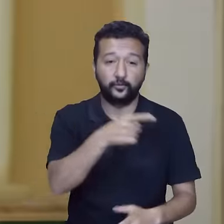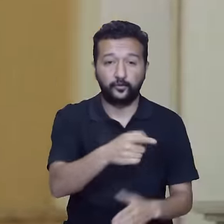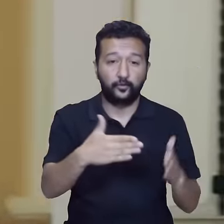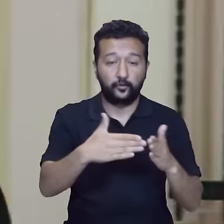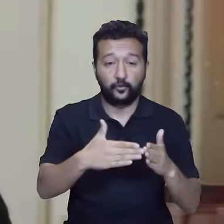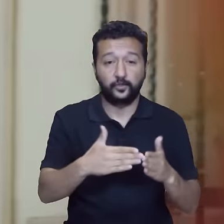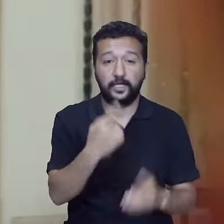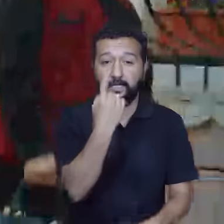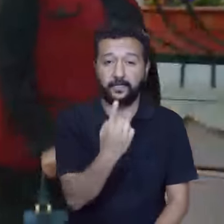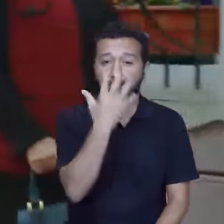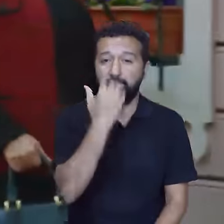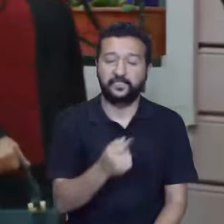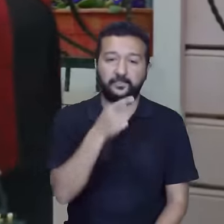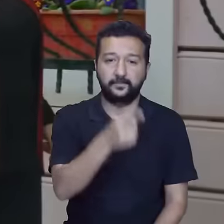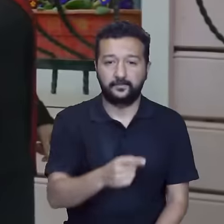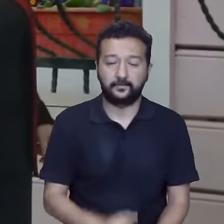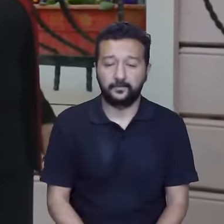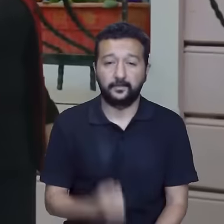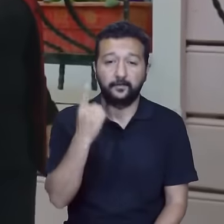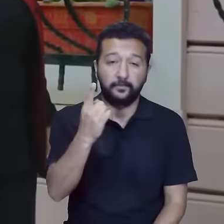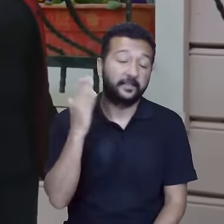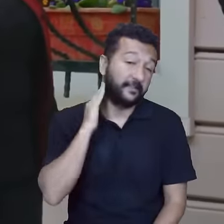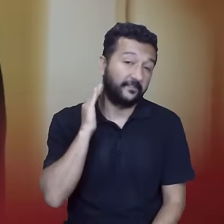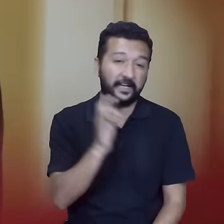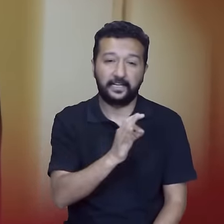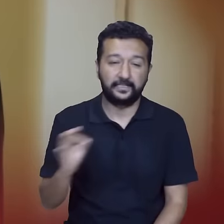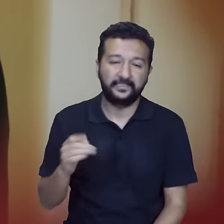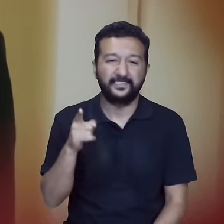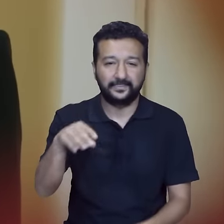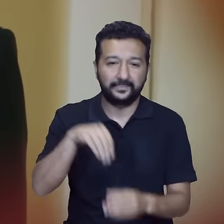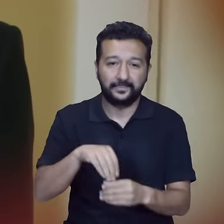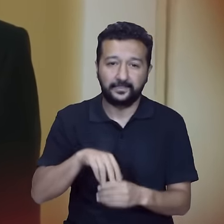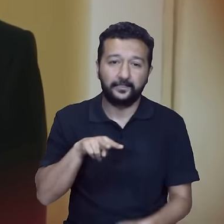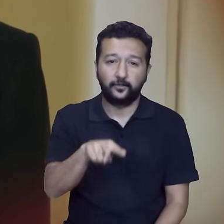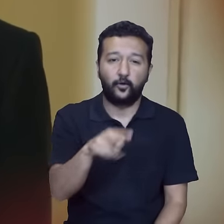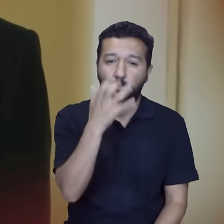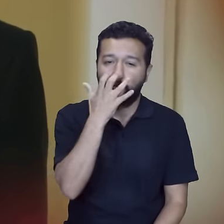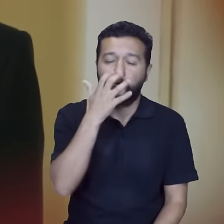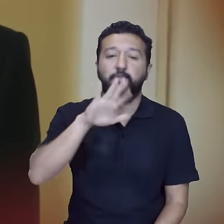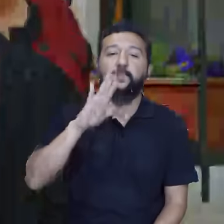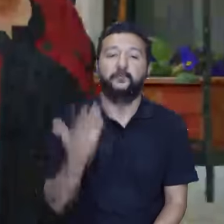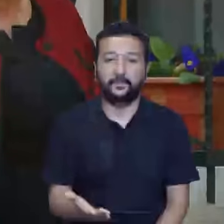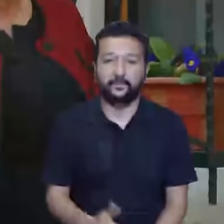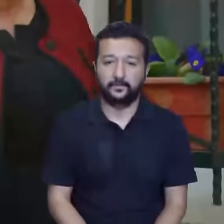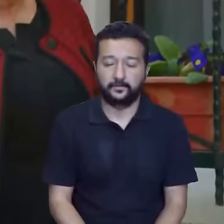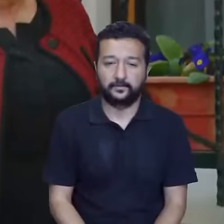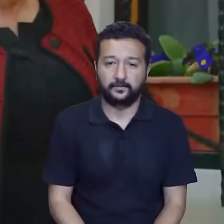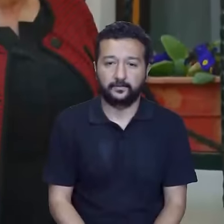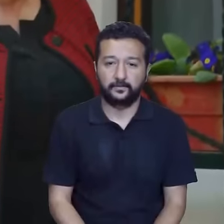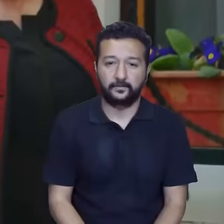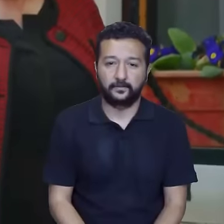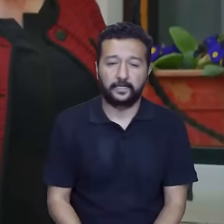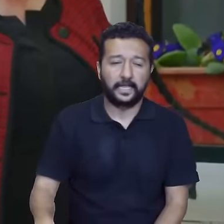Minibüsün geçtiği iki ev arasında Münir'le Adile sokağa çıktı. Tabii bir tebessümle göz göze geldiler.